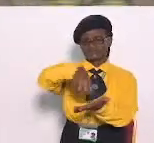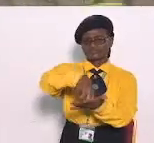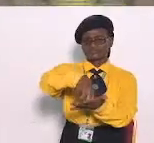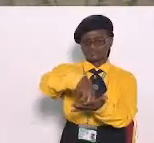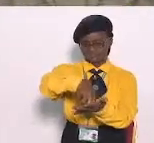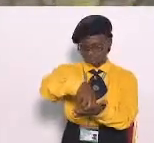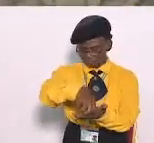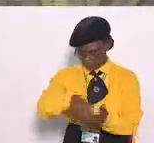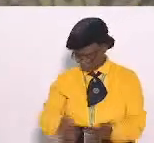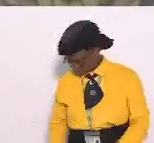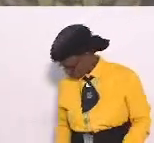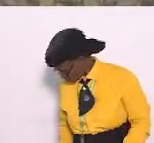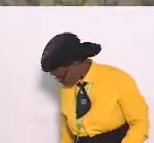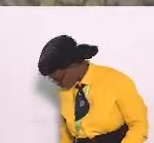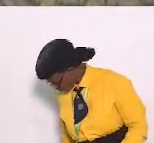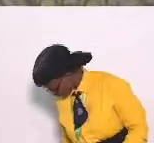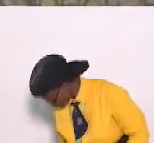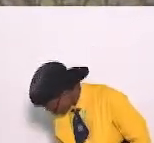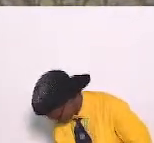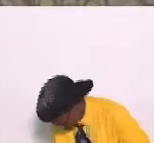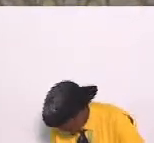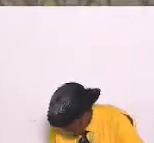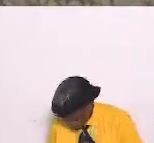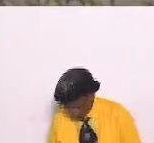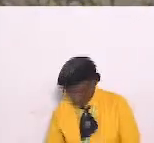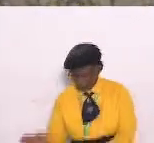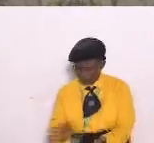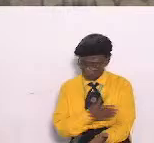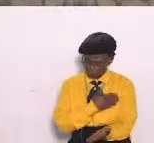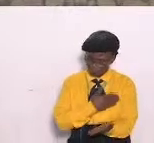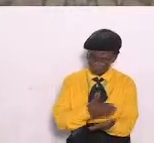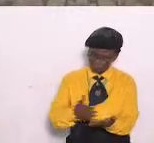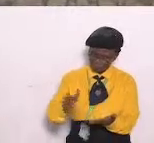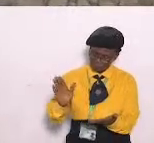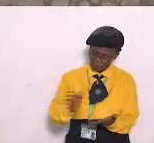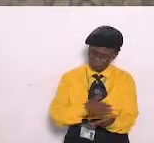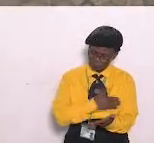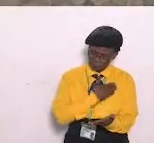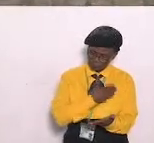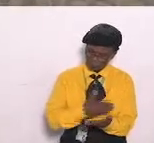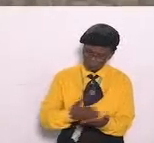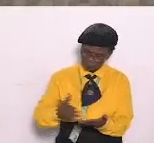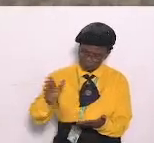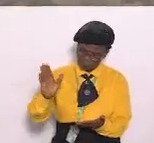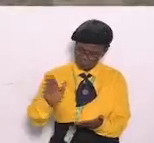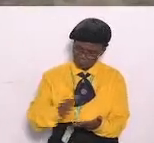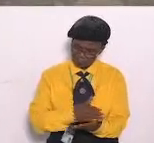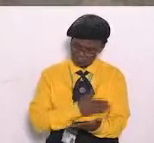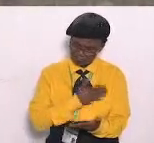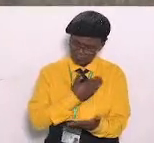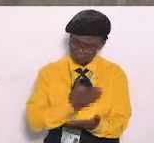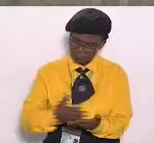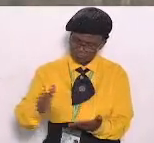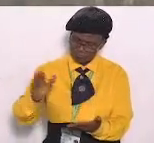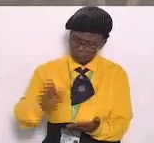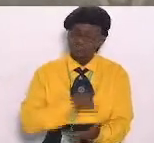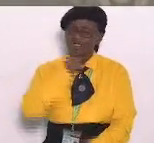adoré le Dieu d'Abraham Isaac et Jacob